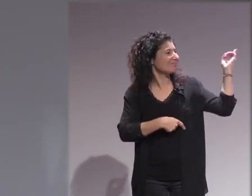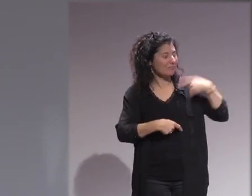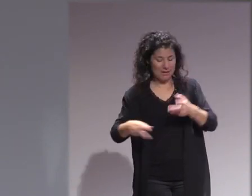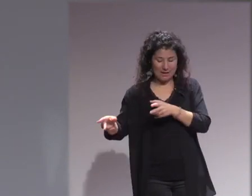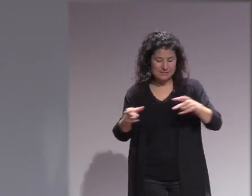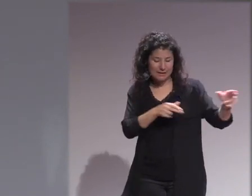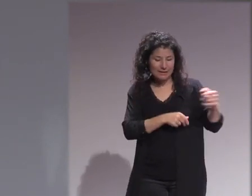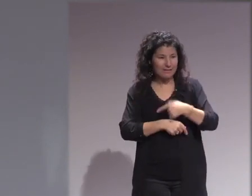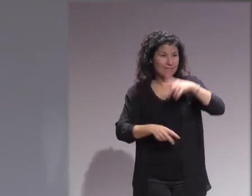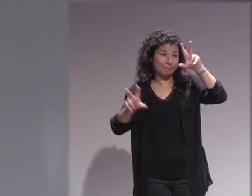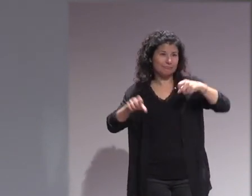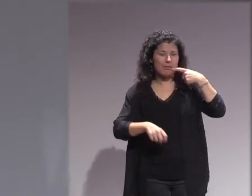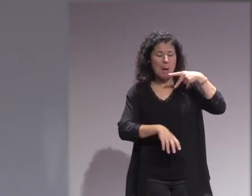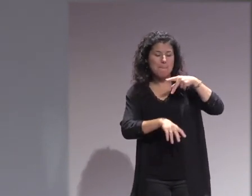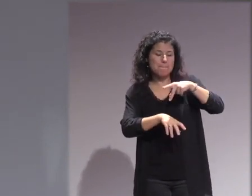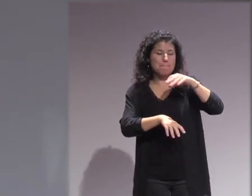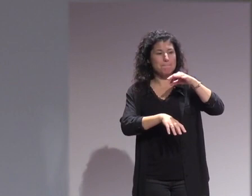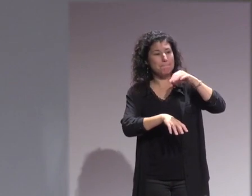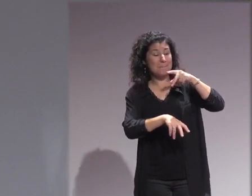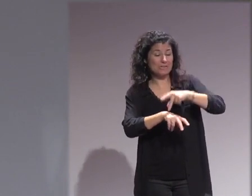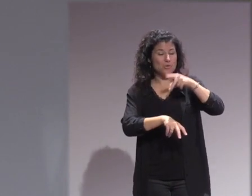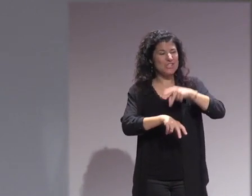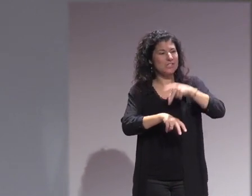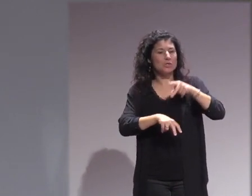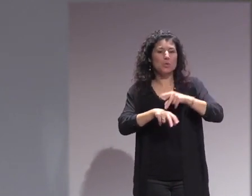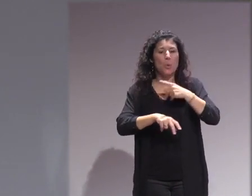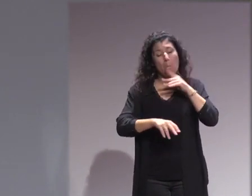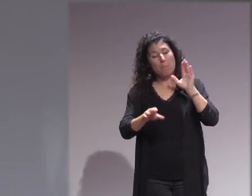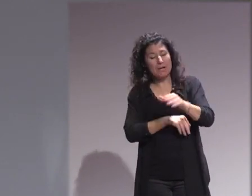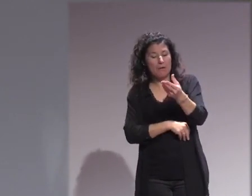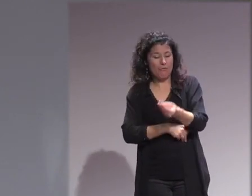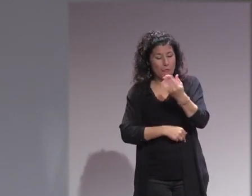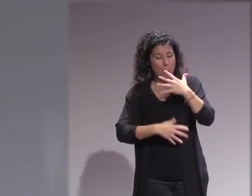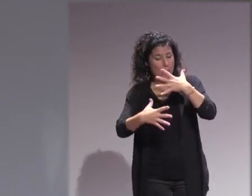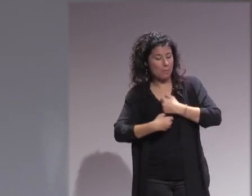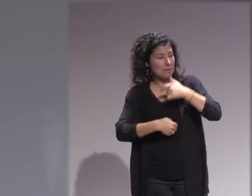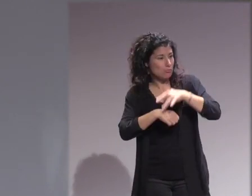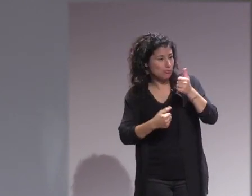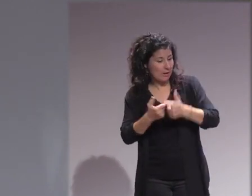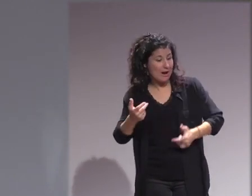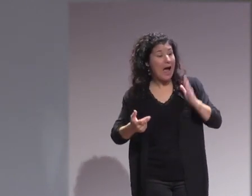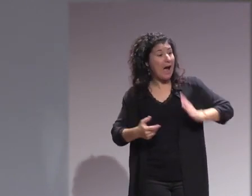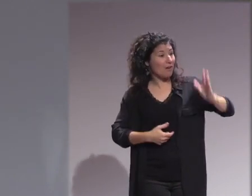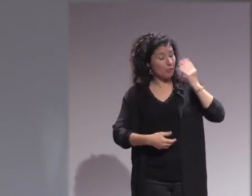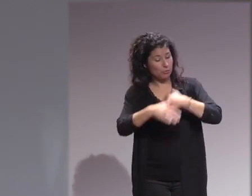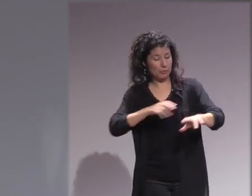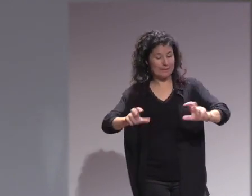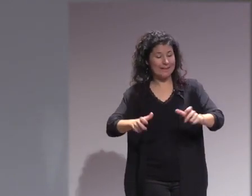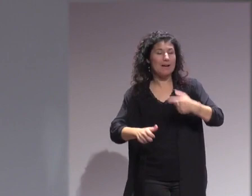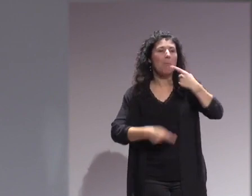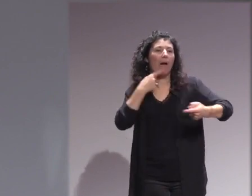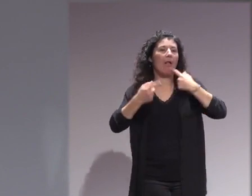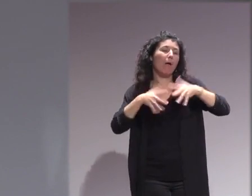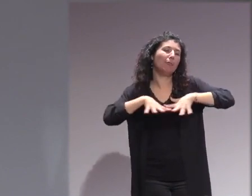moi j'appelle la pathologisation des adoptés. Pendant très longtemps, c'était très à la mode sur les plateaux télé de parler des troubles de l'attachement. Il y